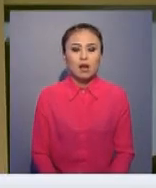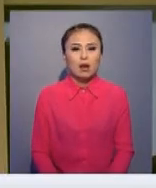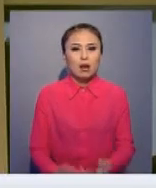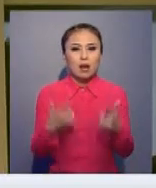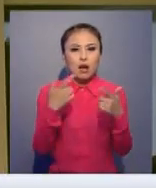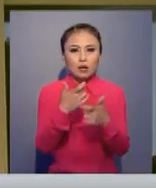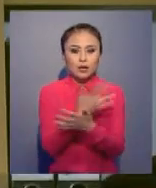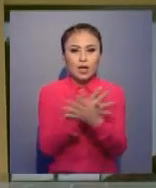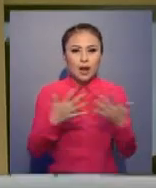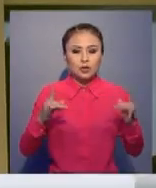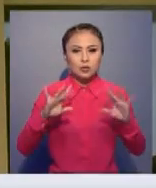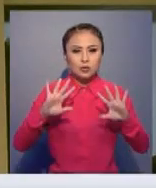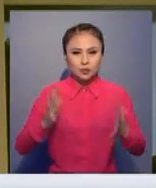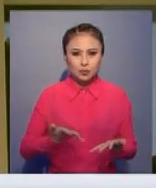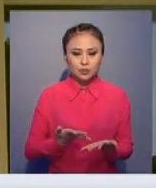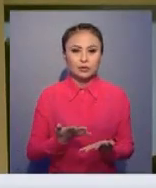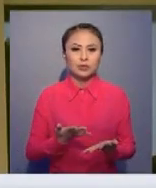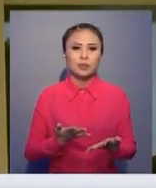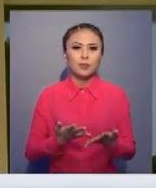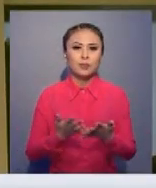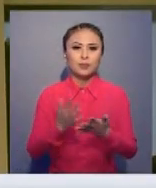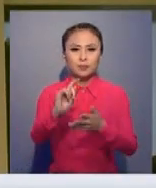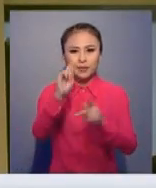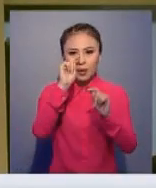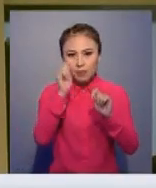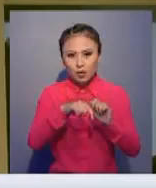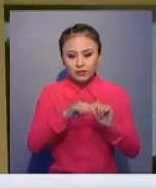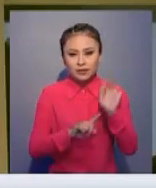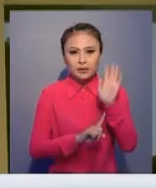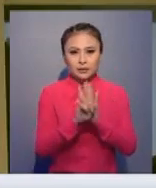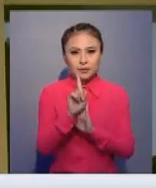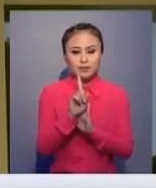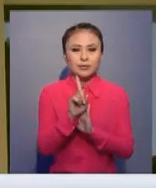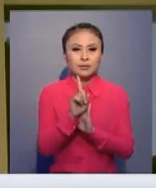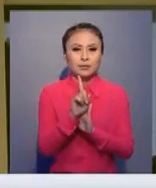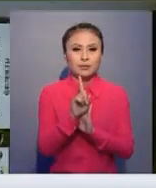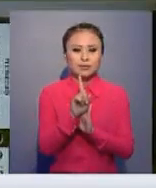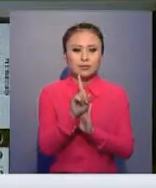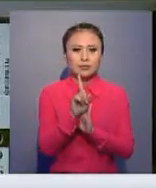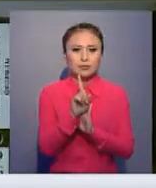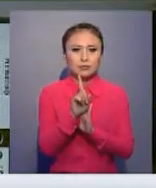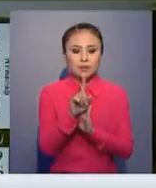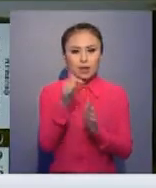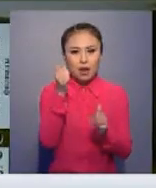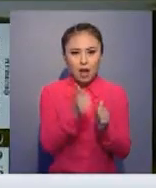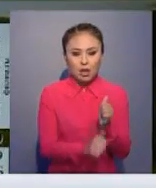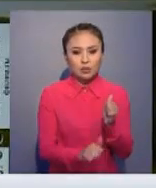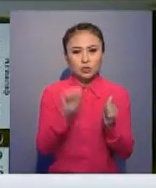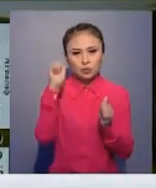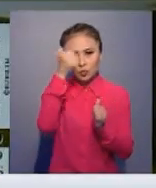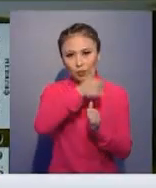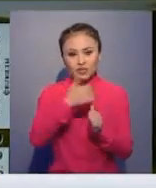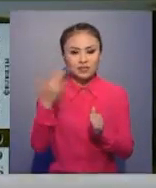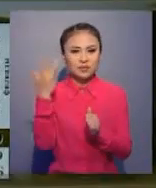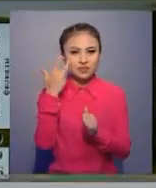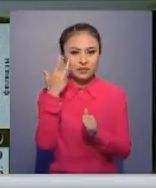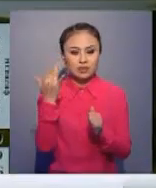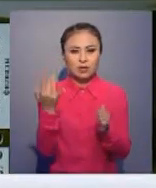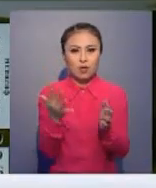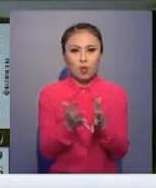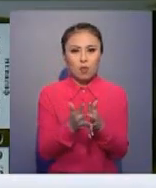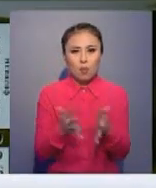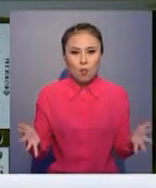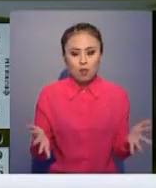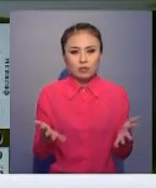Қарудың, яғни, жағдайына қарап, экспертиза жүргізеді, жағдайына қарап, бағаланады. Жылдан жылға қару бірліктері